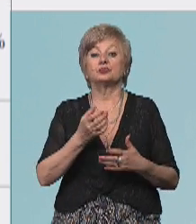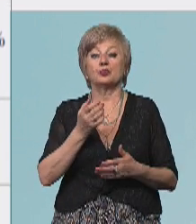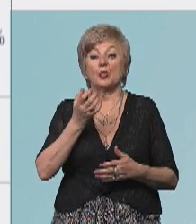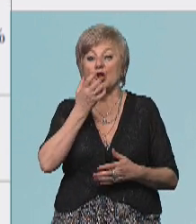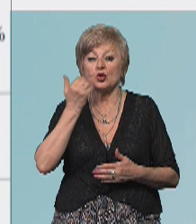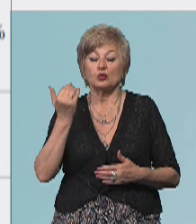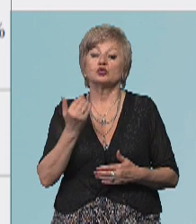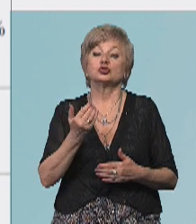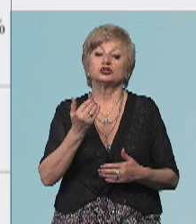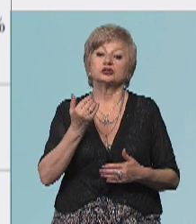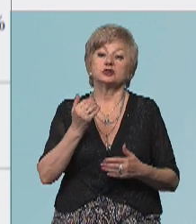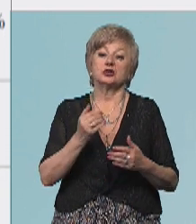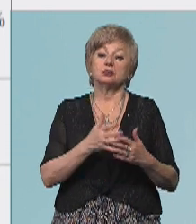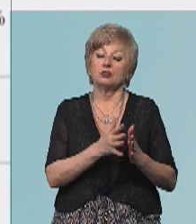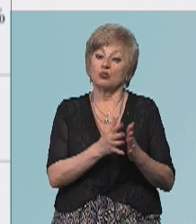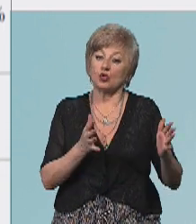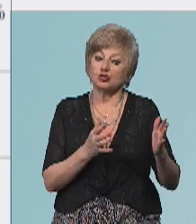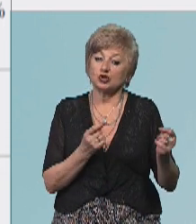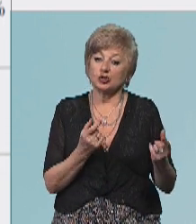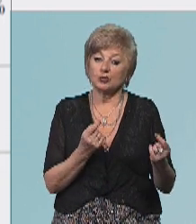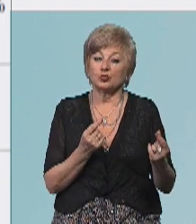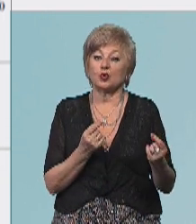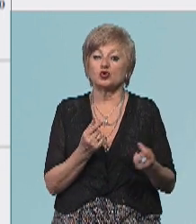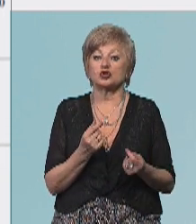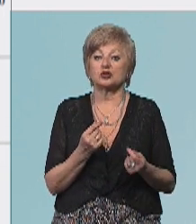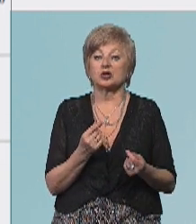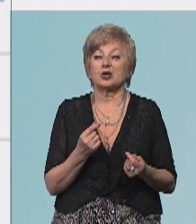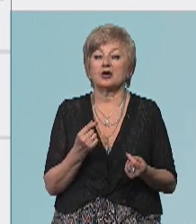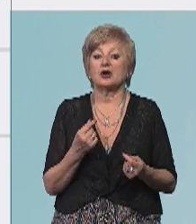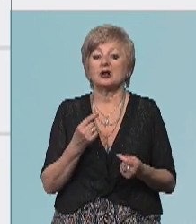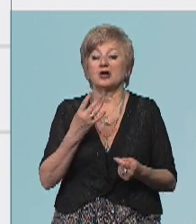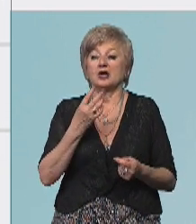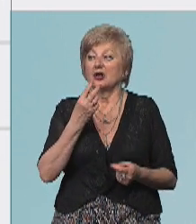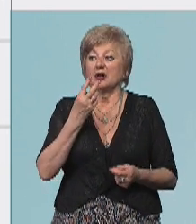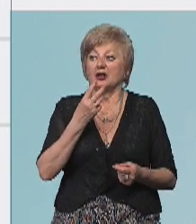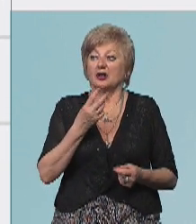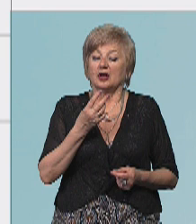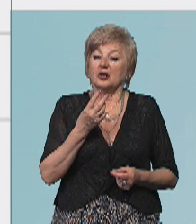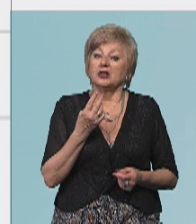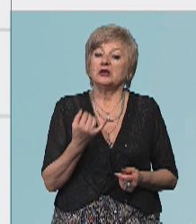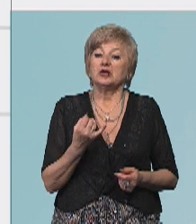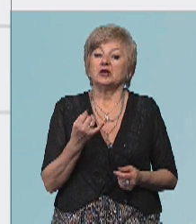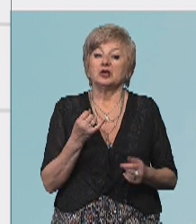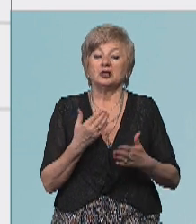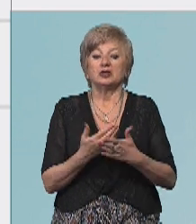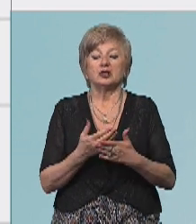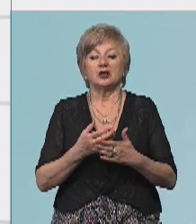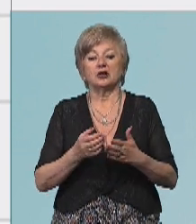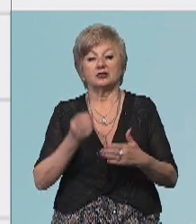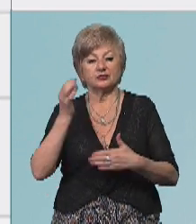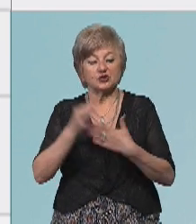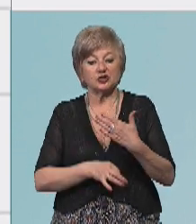45,5%, в Південь дав найбільшу кількість, зокрема і Запорізька область – 54,1%. відсотки, Схід –